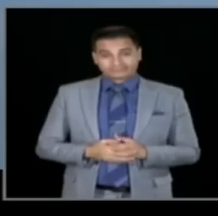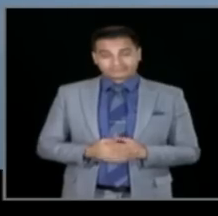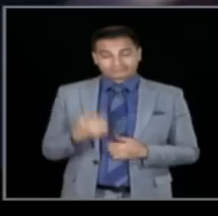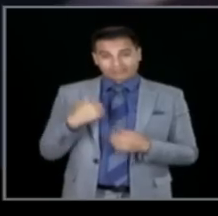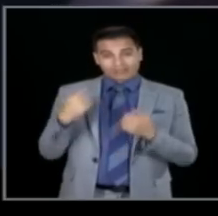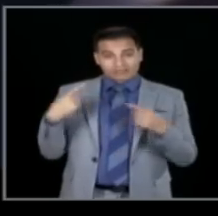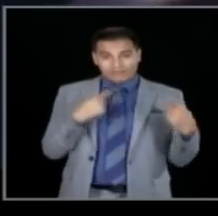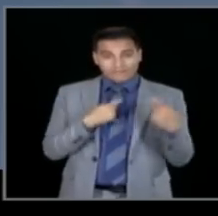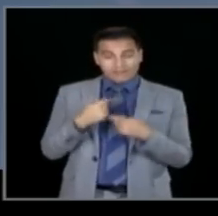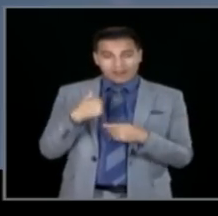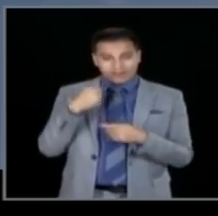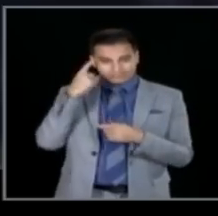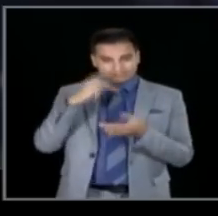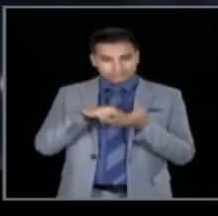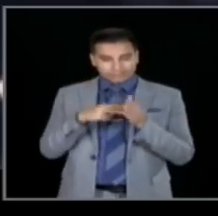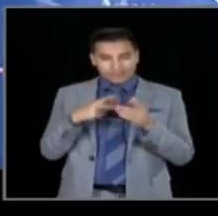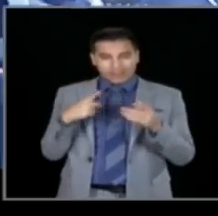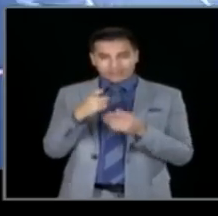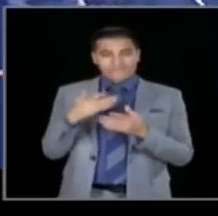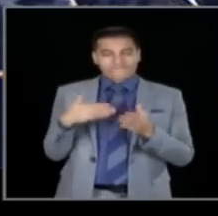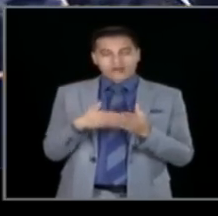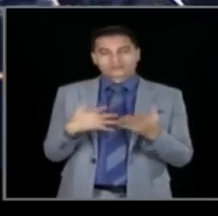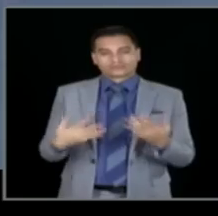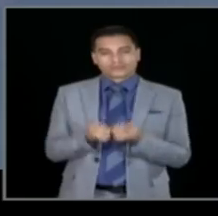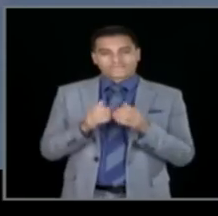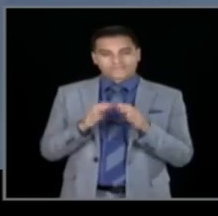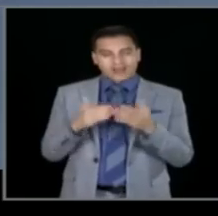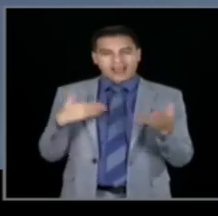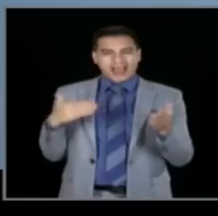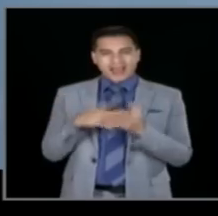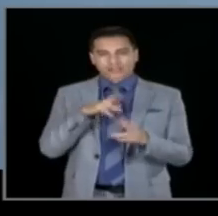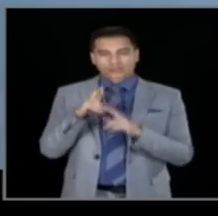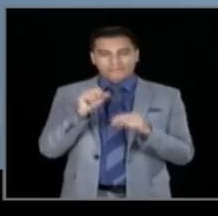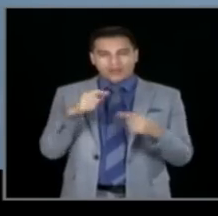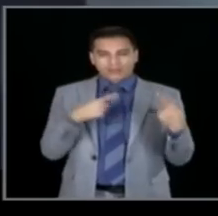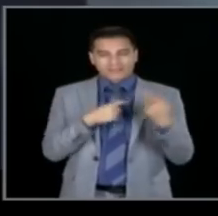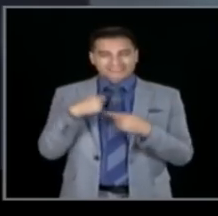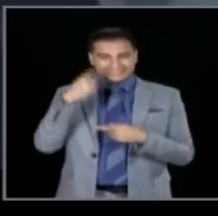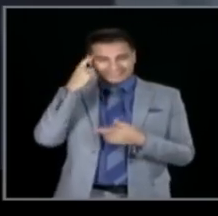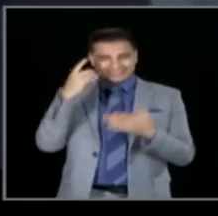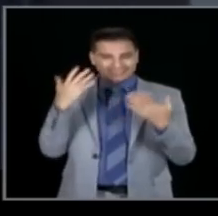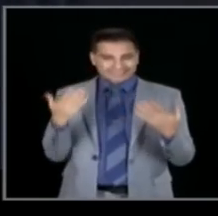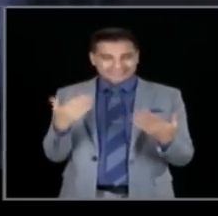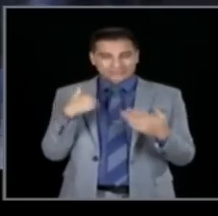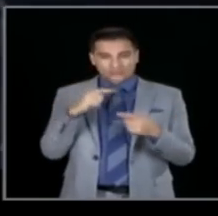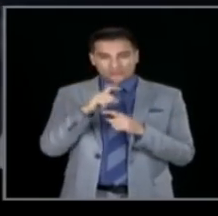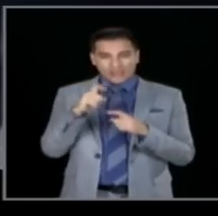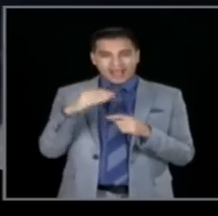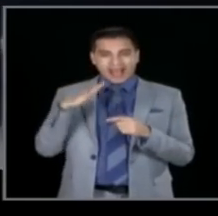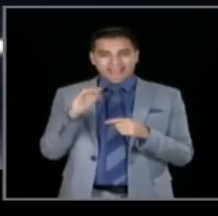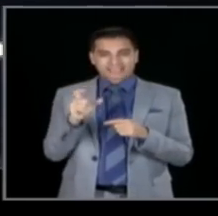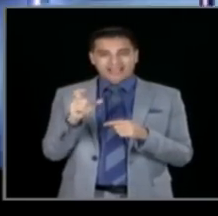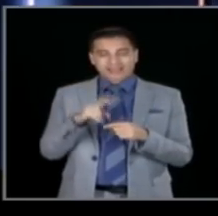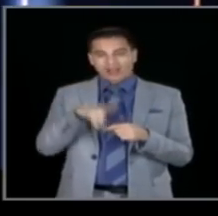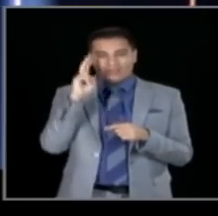ضربات الجزاء عرفت أجيب هدف، قدرت أرجع الثقة لفريقي مرة تانية. في آخر سؤال في ضربات الجزاء للأسف محمود حسن كان أسرع مني وخطف مني